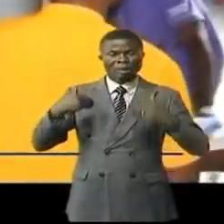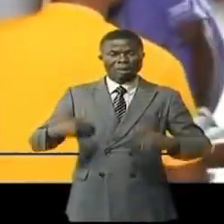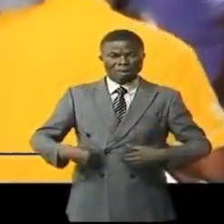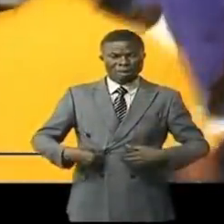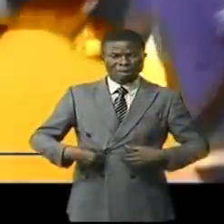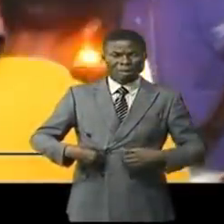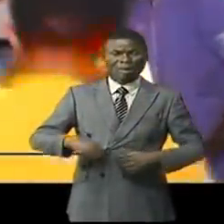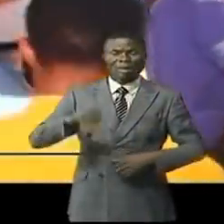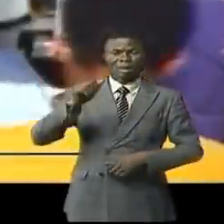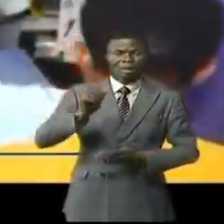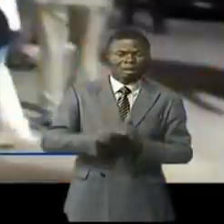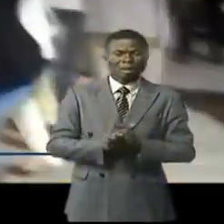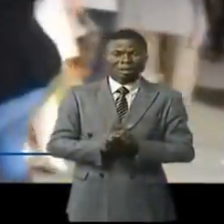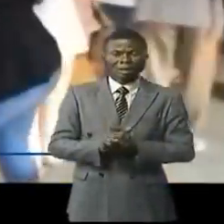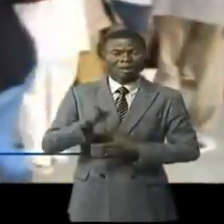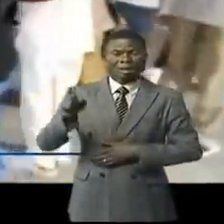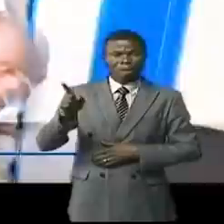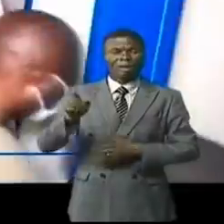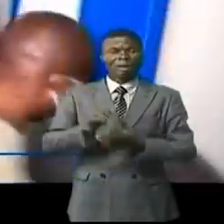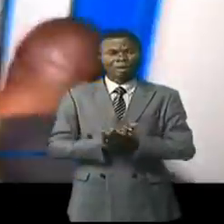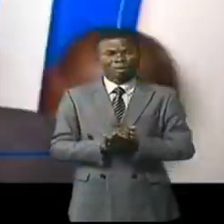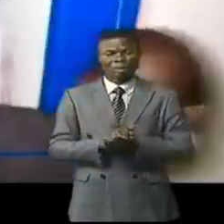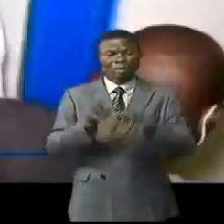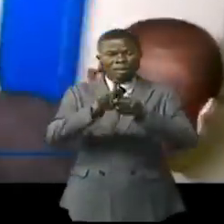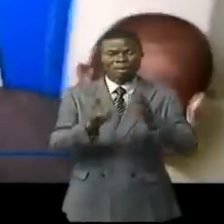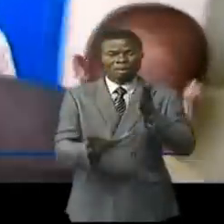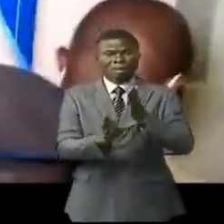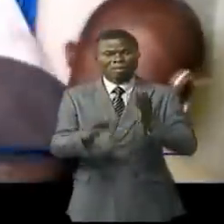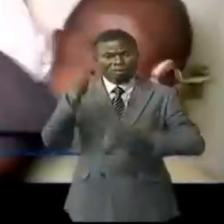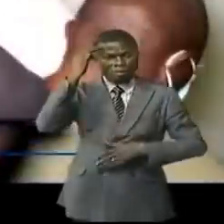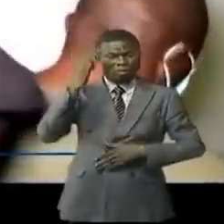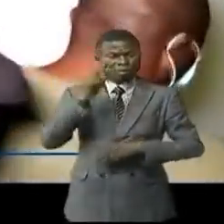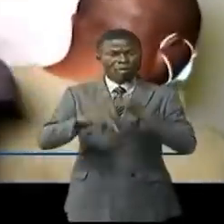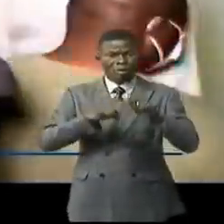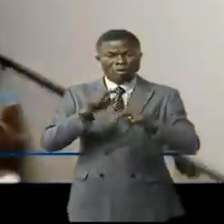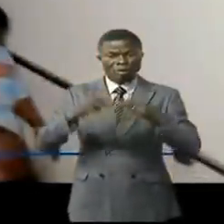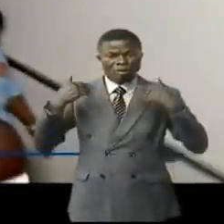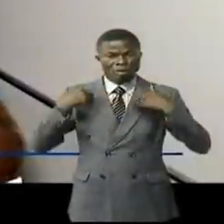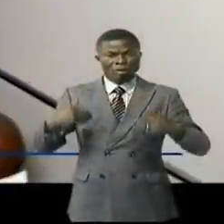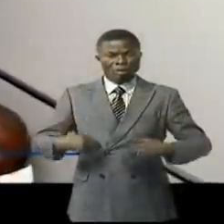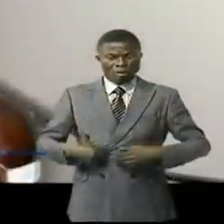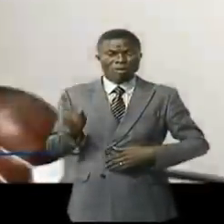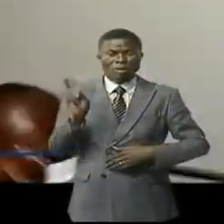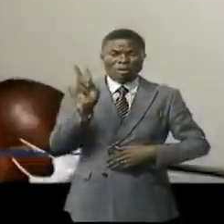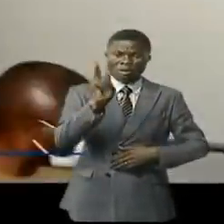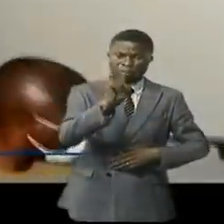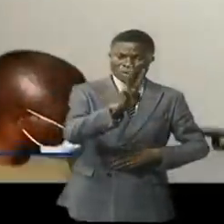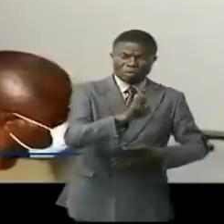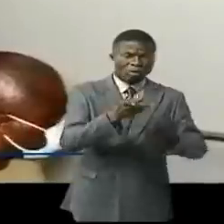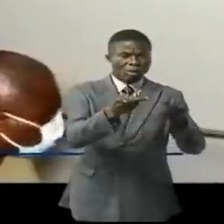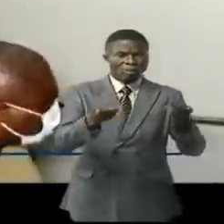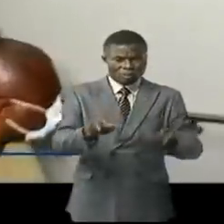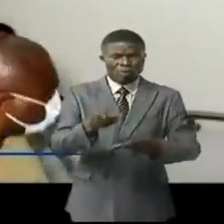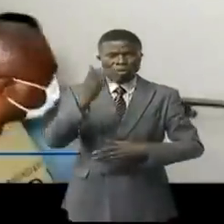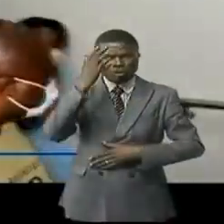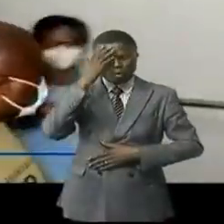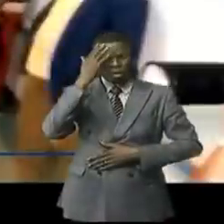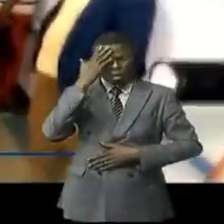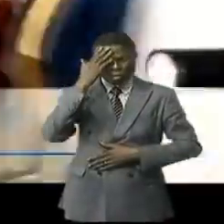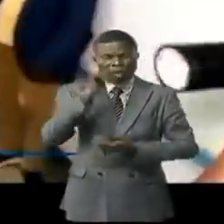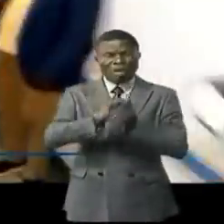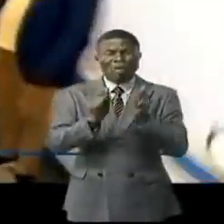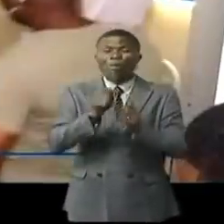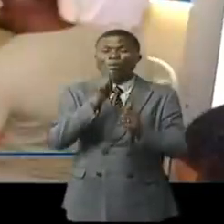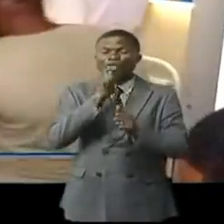de Kinshasa, Lisa Nembalemba, et la vice-ministre nationale de la Santé se sont rendus sur le lieu pour s'enquérir de